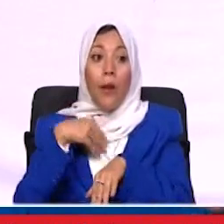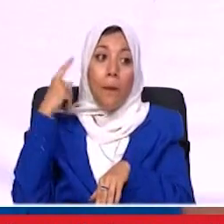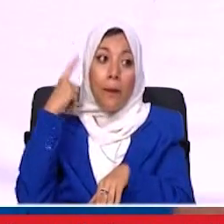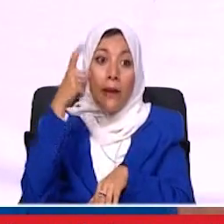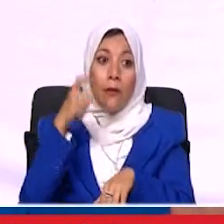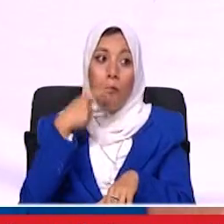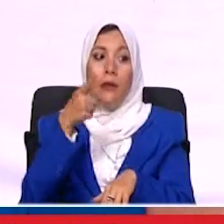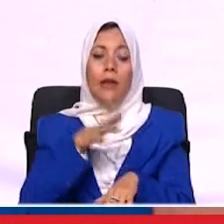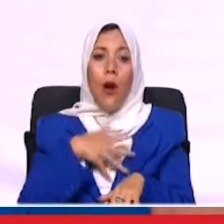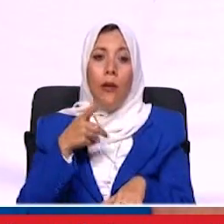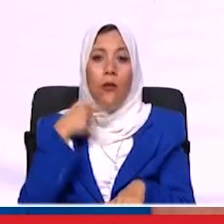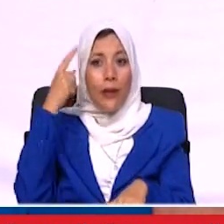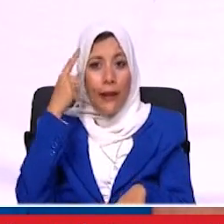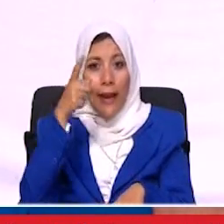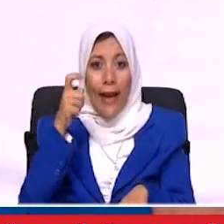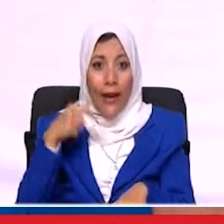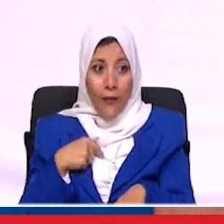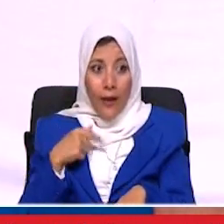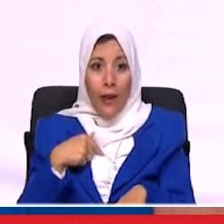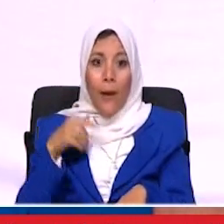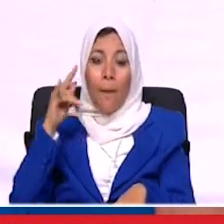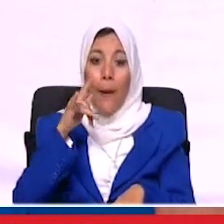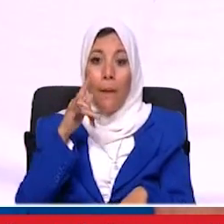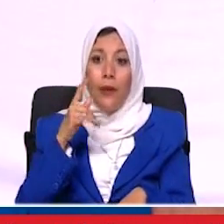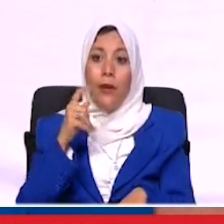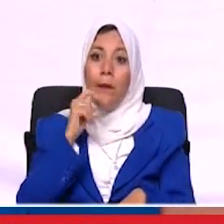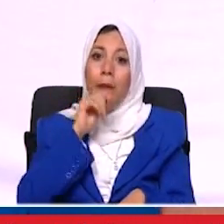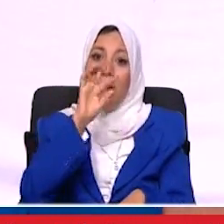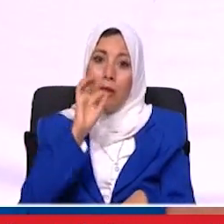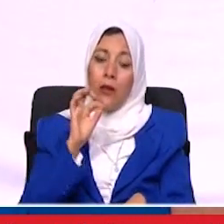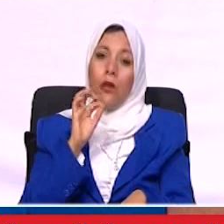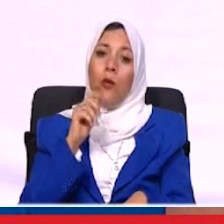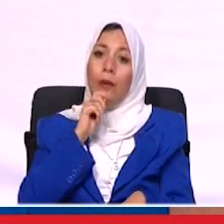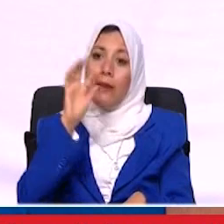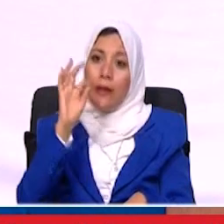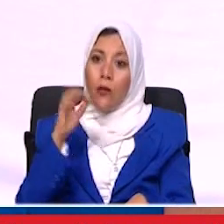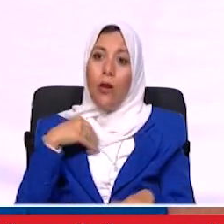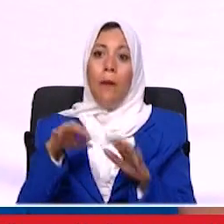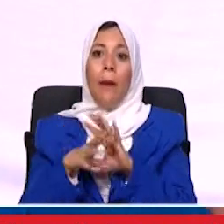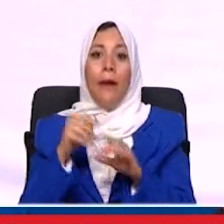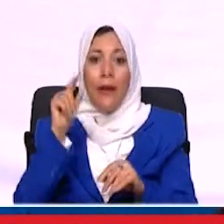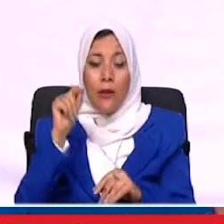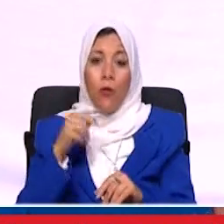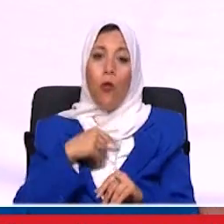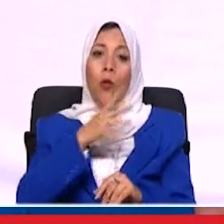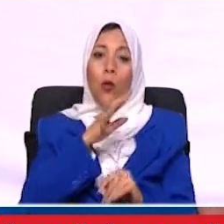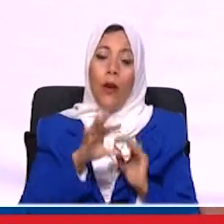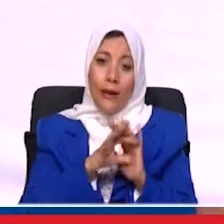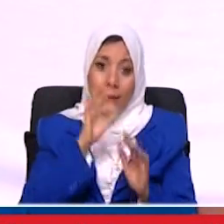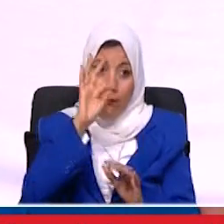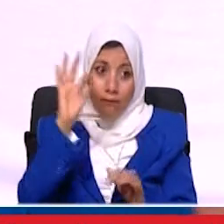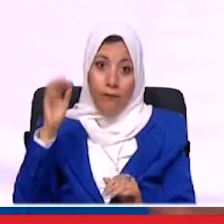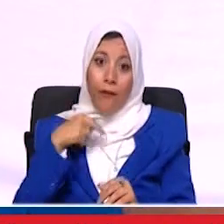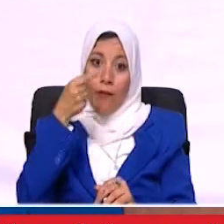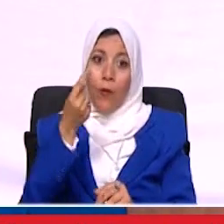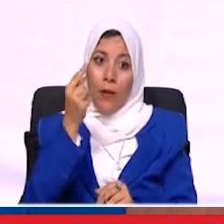رجل بيكلمني، بيقول لي يا تامر انت عارف انا ما حبيتش غير كذا، ومش عارف كنت بعمل كذا وبروح